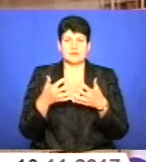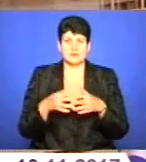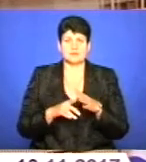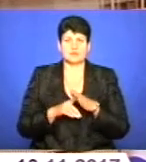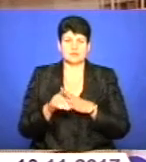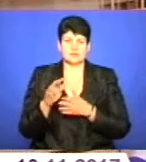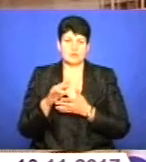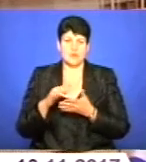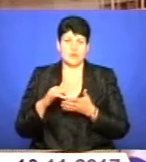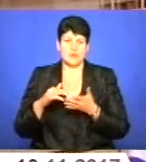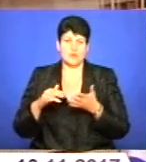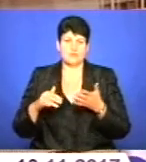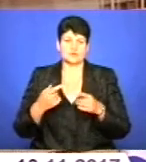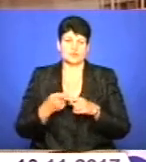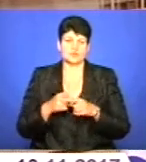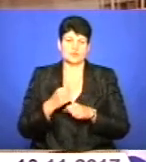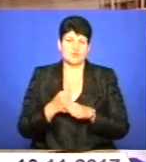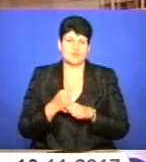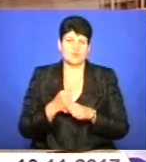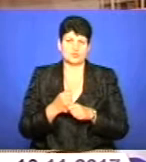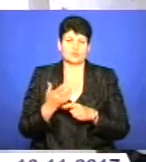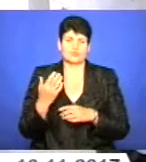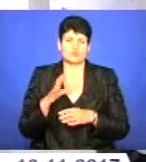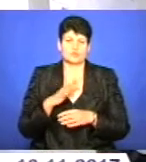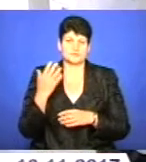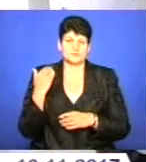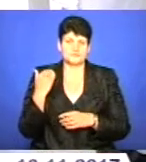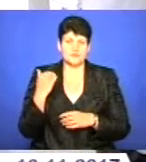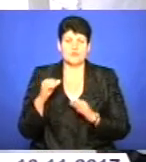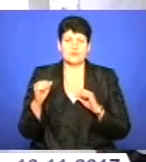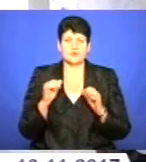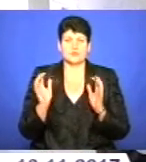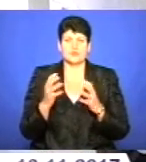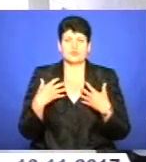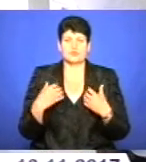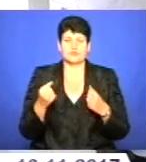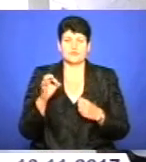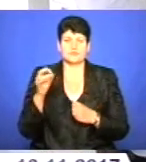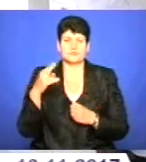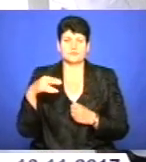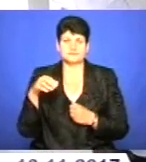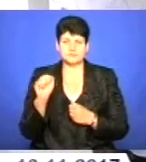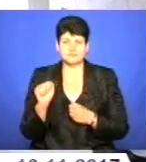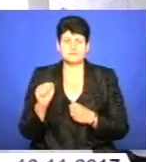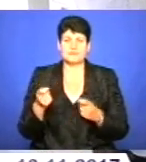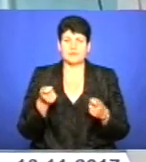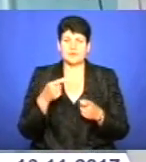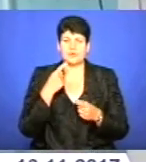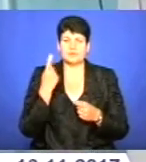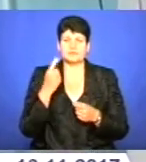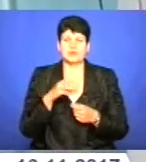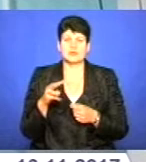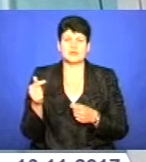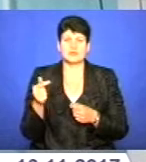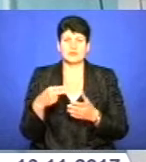починати продовжувати ту всю роботу, яку ми робили раніше. В управлінні охорони здоров'я облдержадміністрації кажуть,